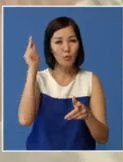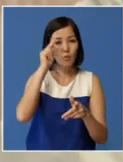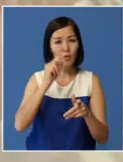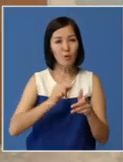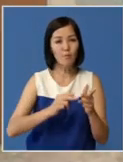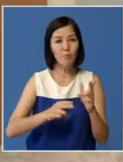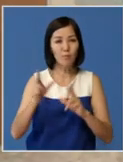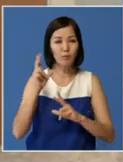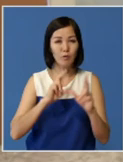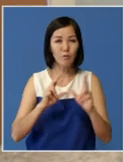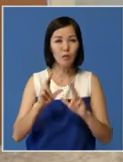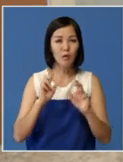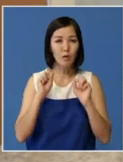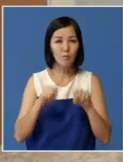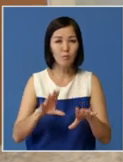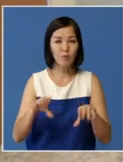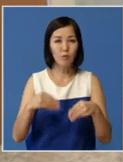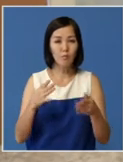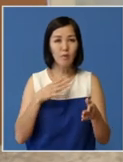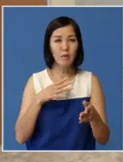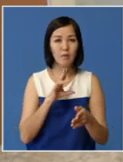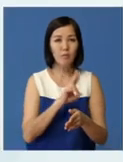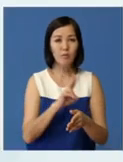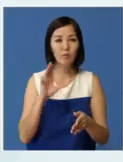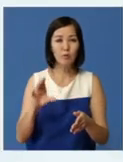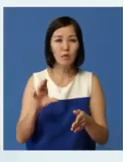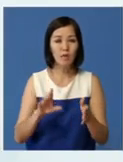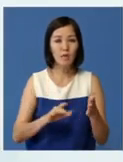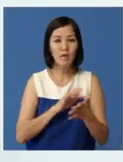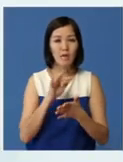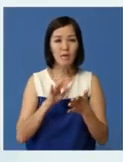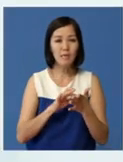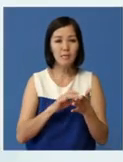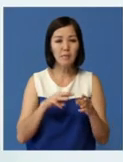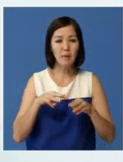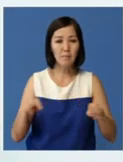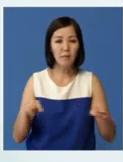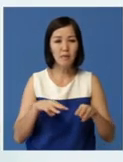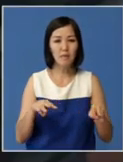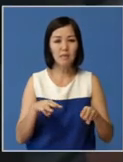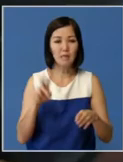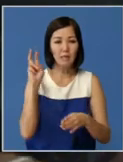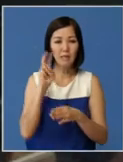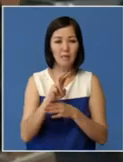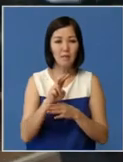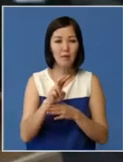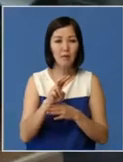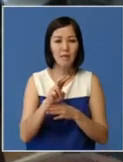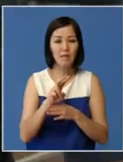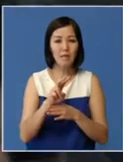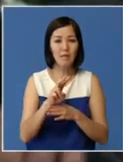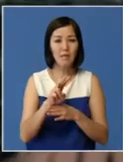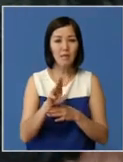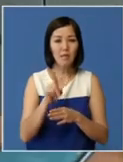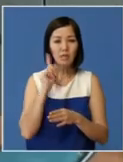үлкен мүмкіндік береді. Бүгін Нұр-Сұлтанда басталған тестілеуге білім және ғылым министрі арнайы келіп түлектерге сәттілік тіледі. Ұлттық бірыңғай